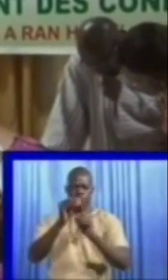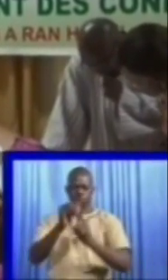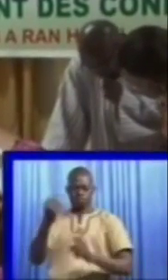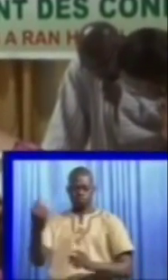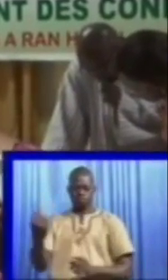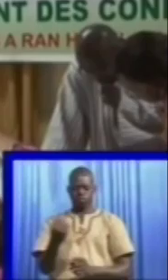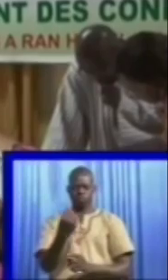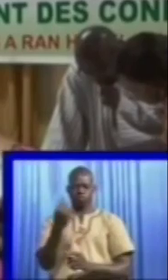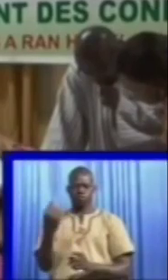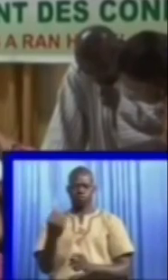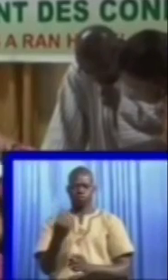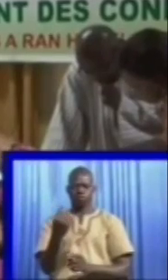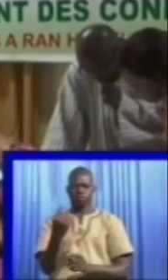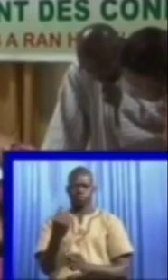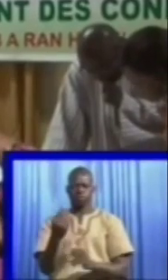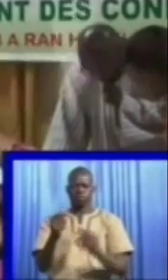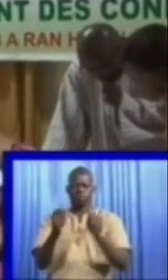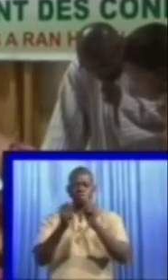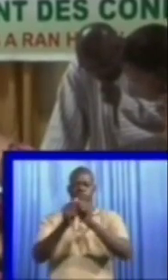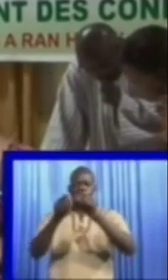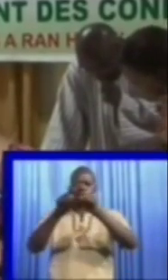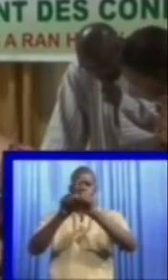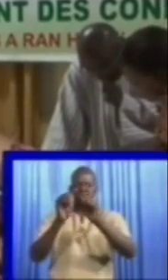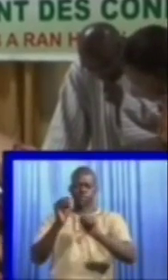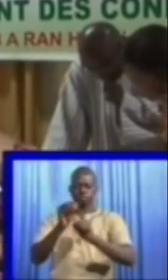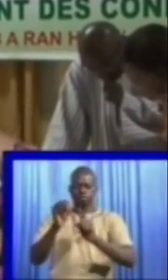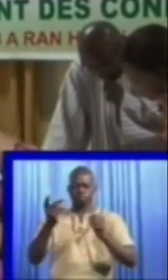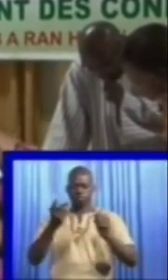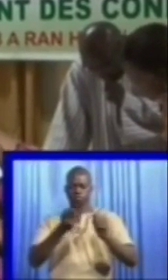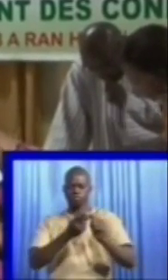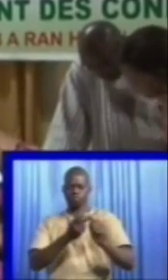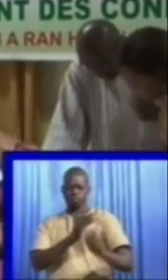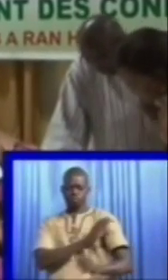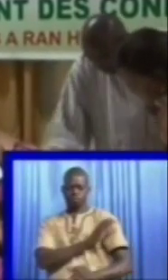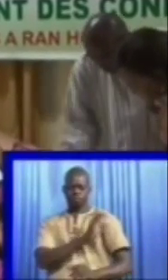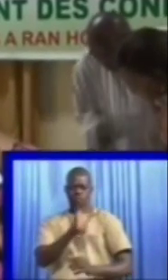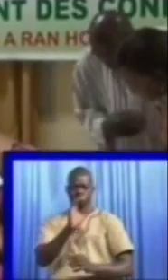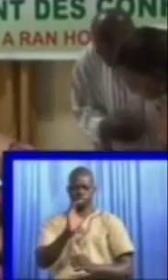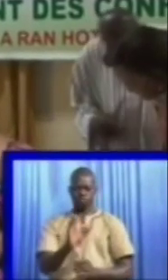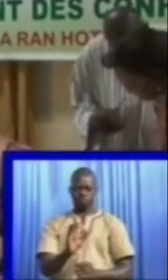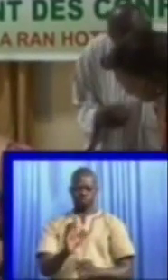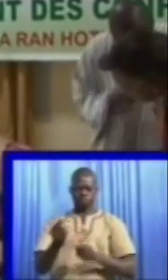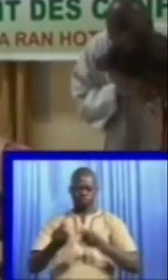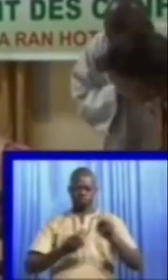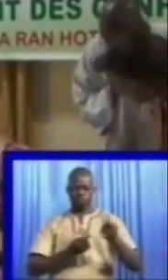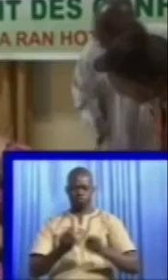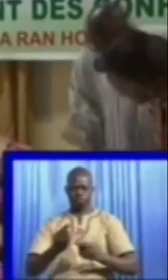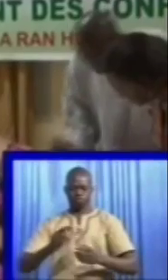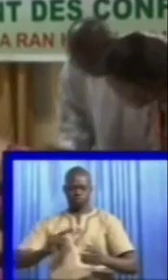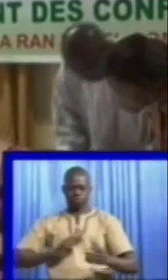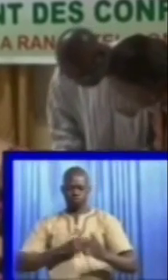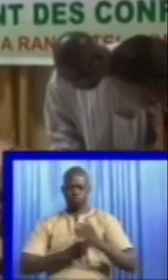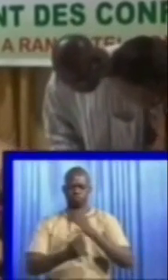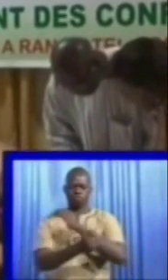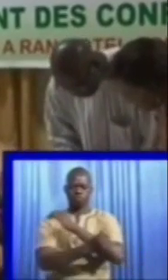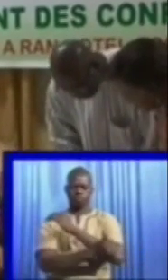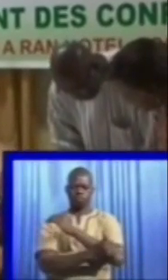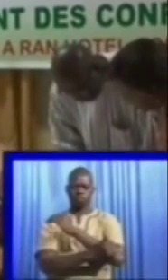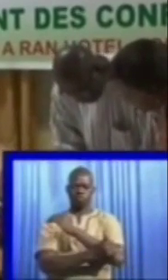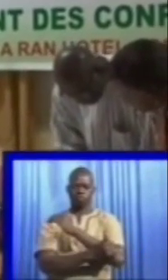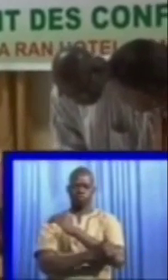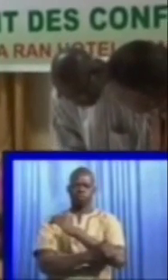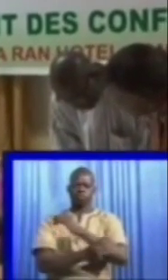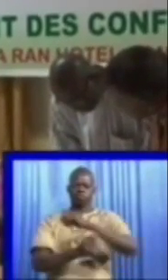toujours avec comme objectif principal le renforcement de la gouvernance dans notre pays et